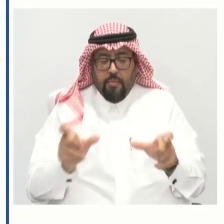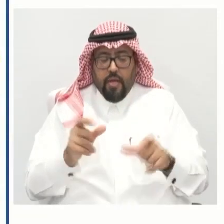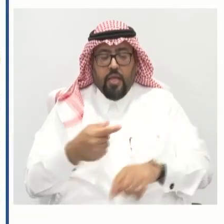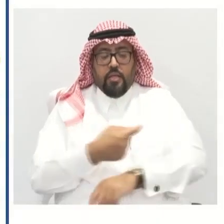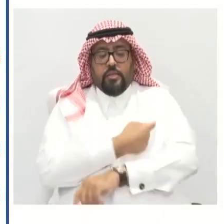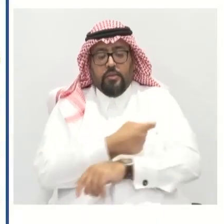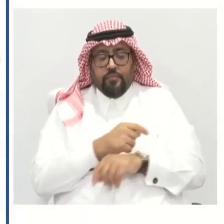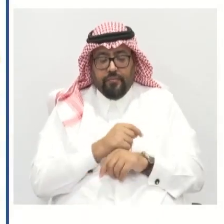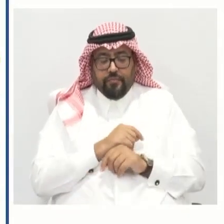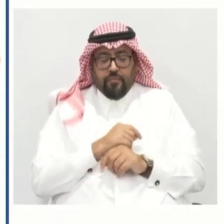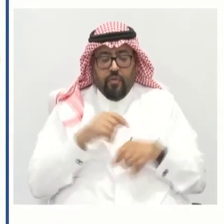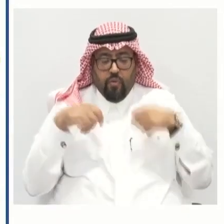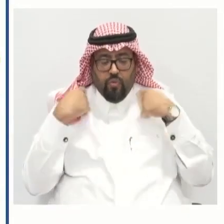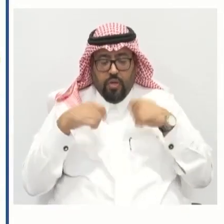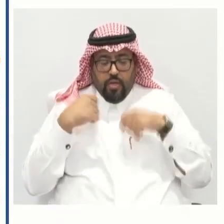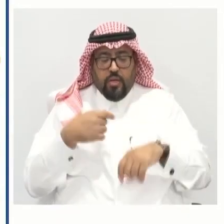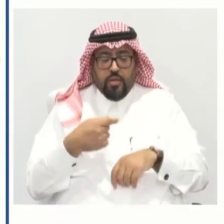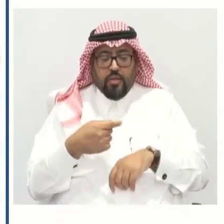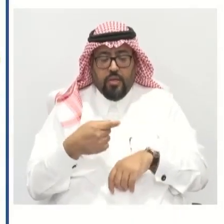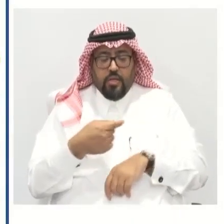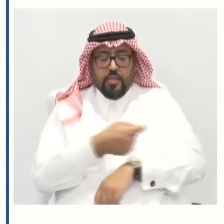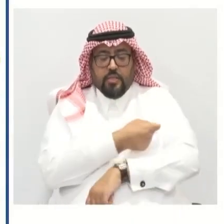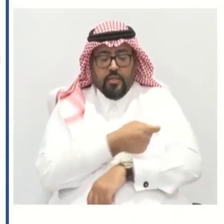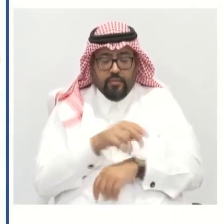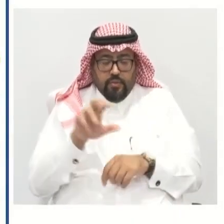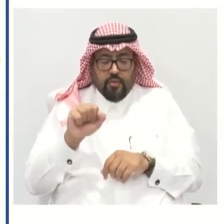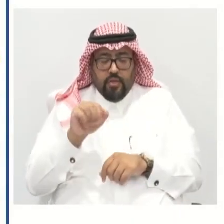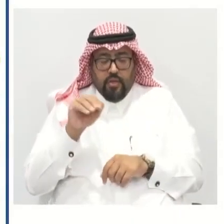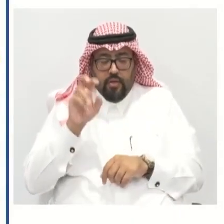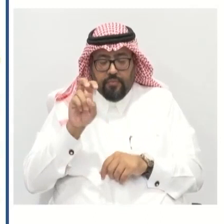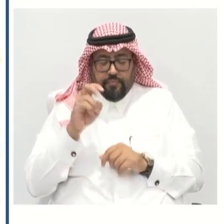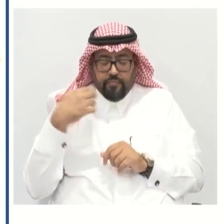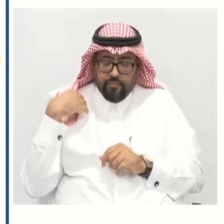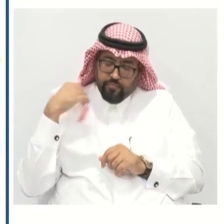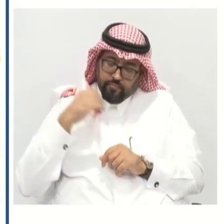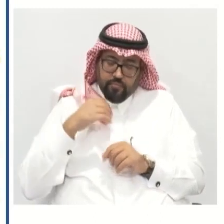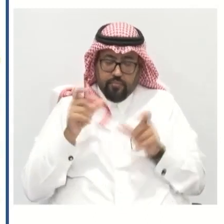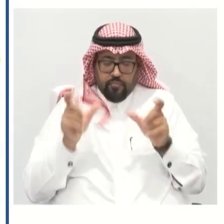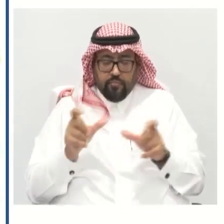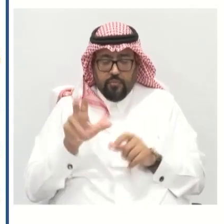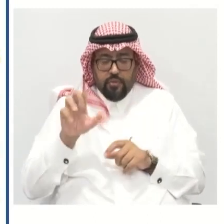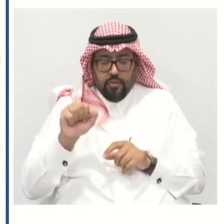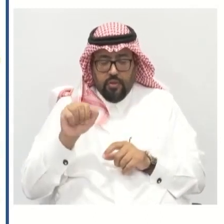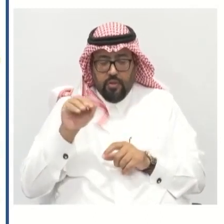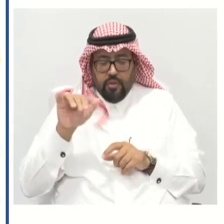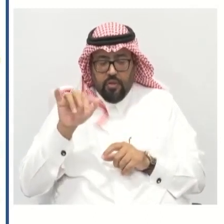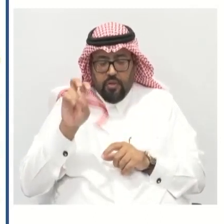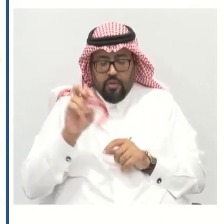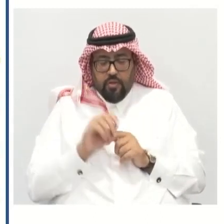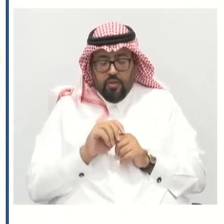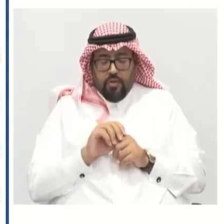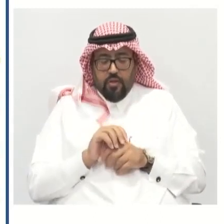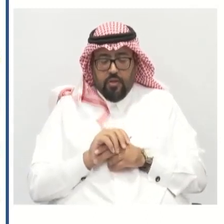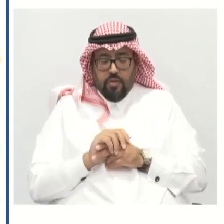الصحيه وهي وزاره الصحه اذا وزاره الصحه تقدم ماذا الحمايه الصحيه وزاره